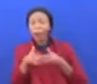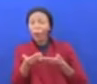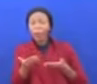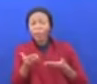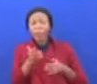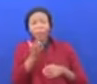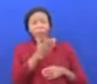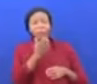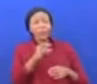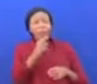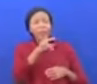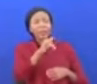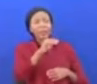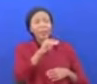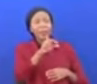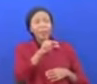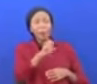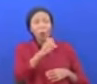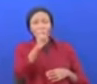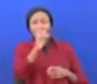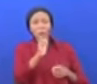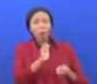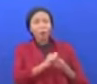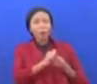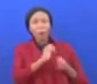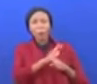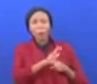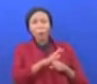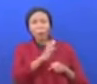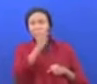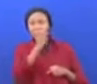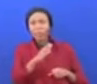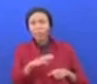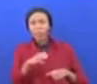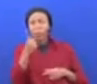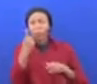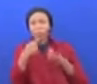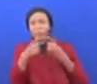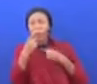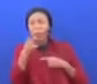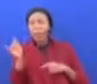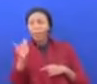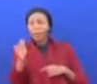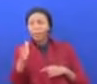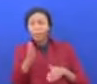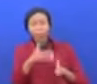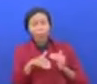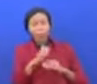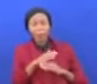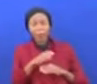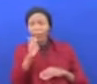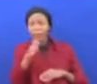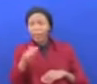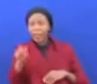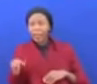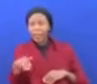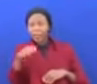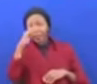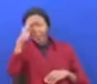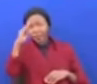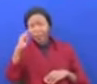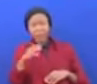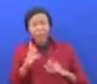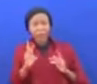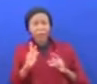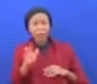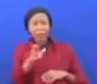Nyamongo kuna mambo mengi, wajane, yatima na ulemavu. Wote yani raia na askari ni kama uwanja